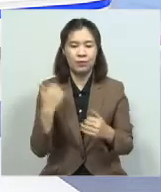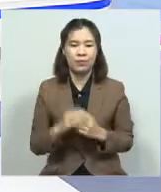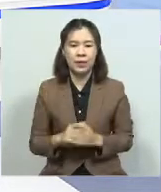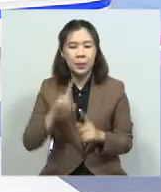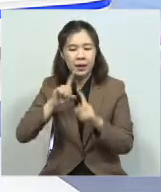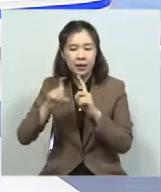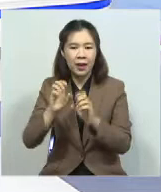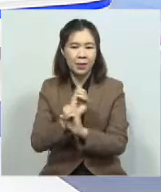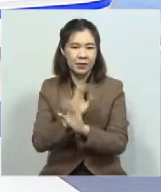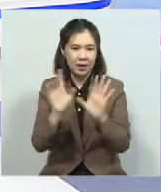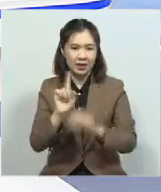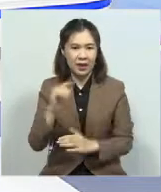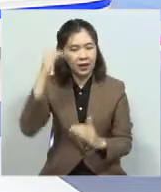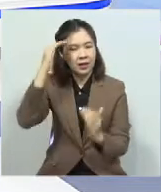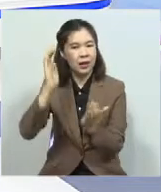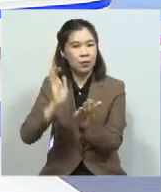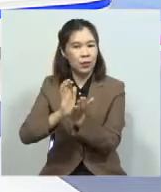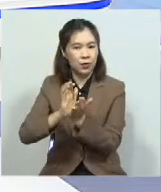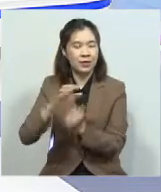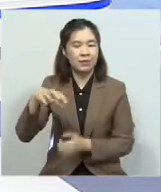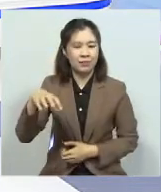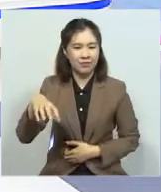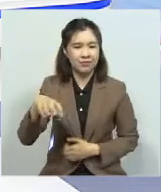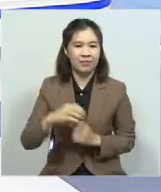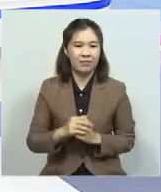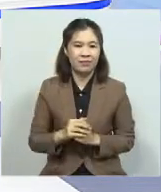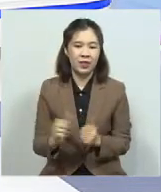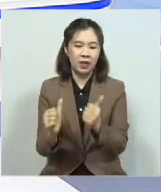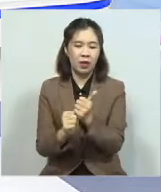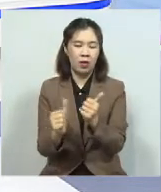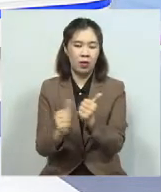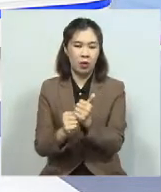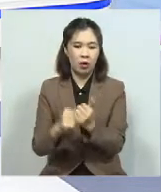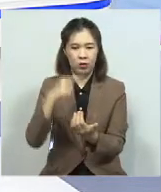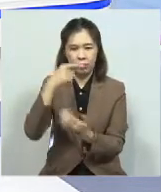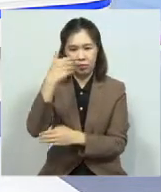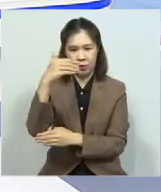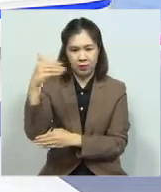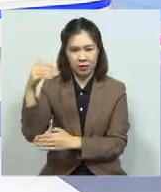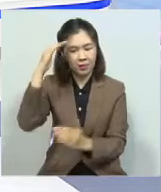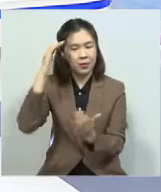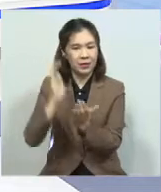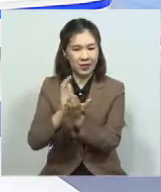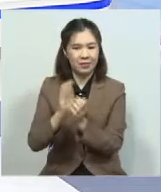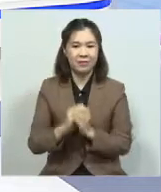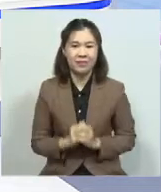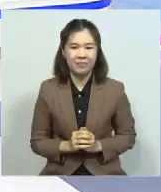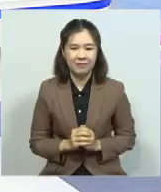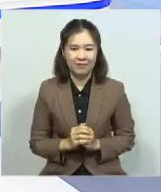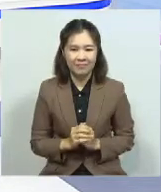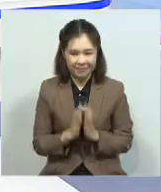เรื่องนี้อย่างชัดเจนกับพลตำรวจเอกเฉลิมเกียรติศรีวรขันธ์รองผู้บัญชาการตำรวจแห่งชาติครับ สวัสดีค่ะ สวัสดี